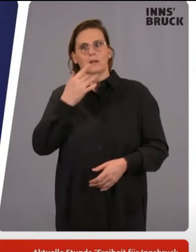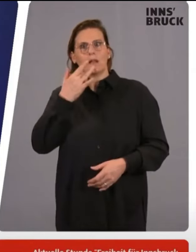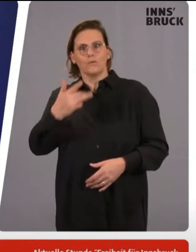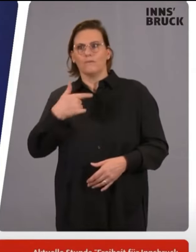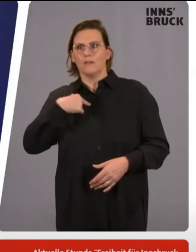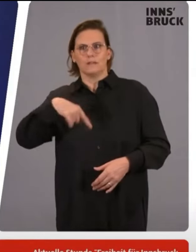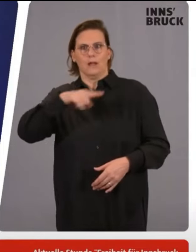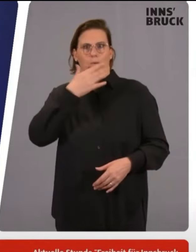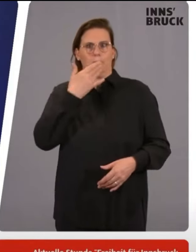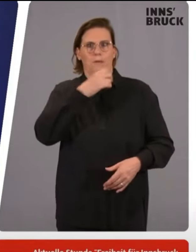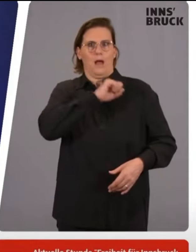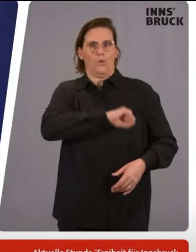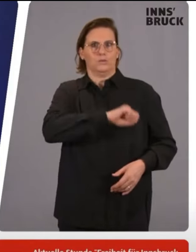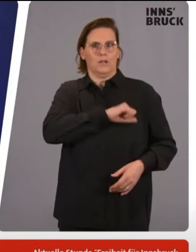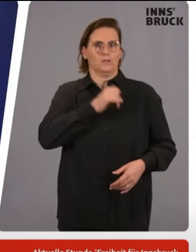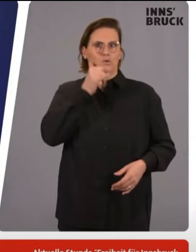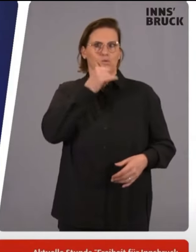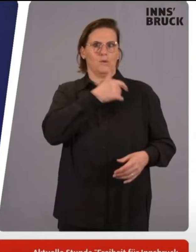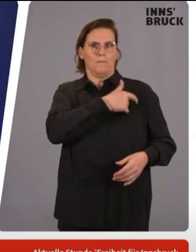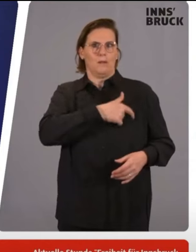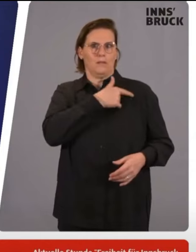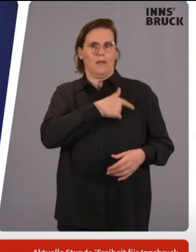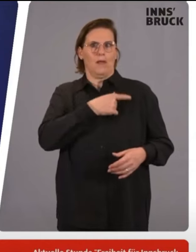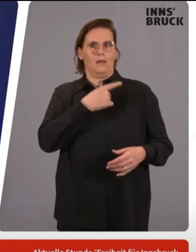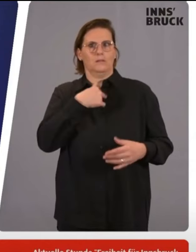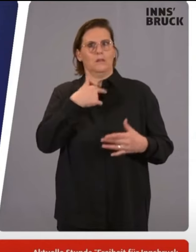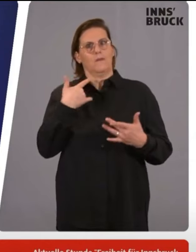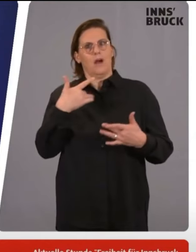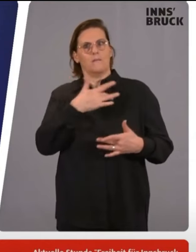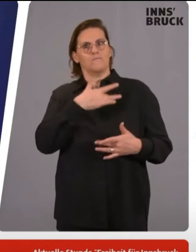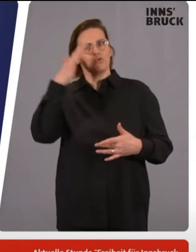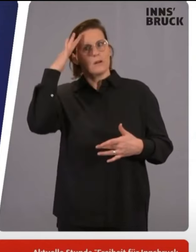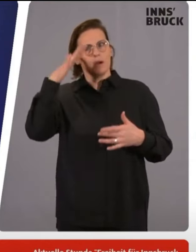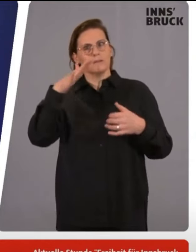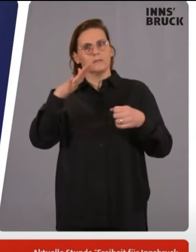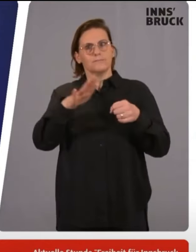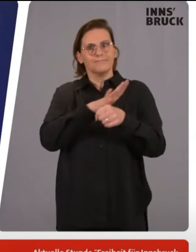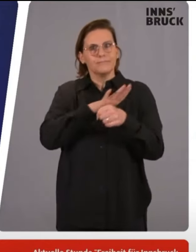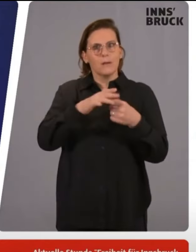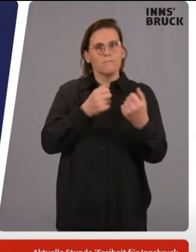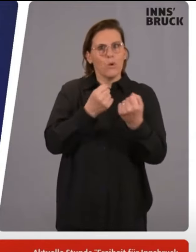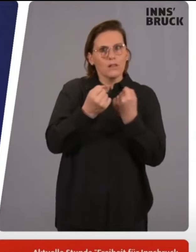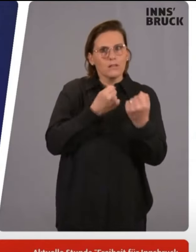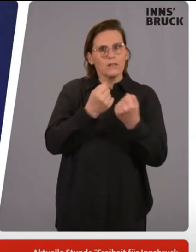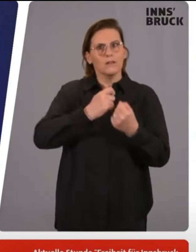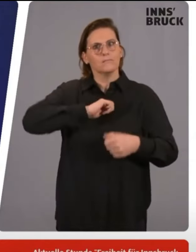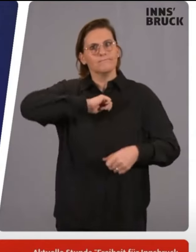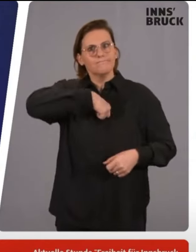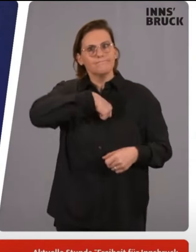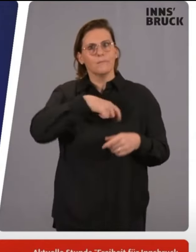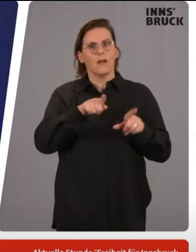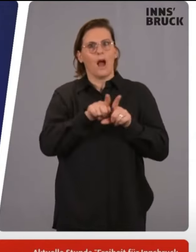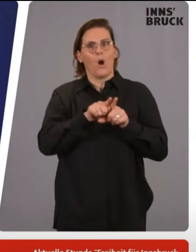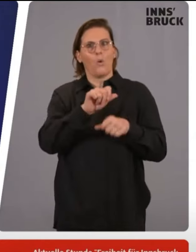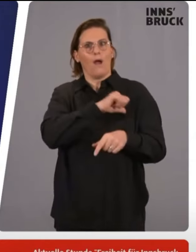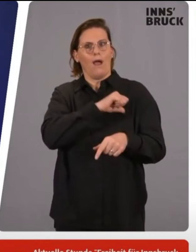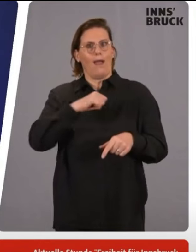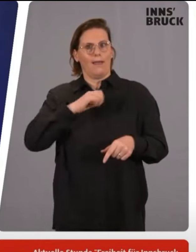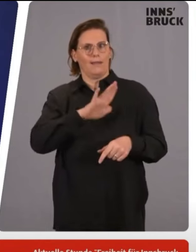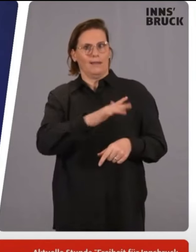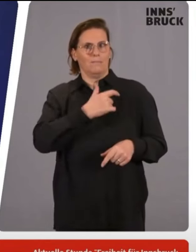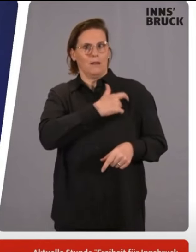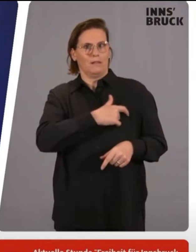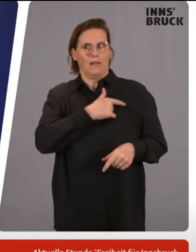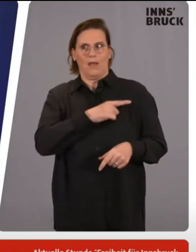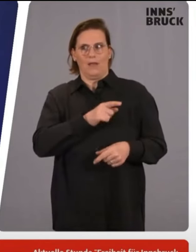aus diese dr drüberfahpitik der der Bürgermeister nicht nur in der Stadt an den Tag legt sondern auch in der eigenen Fraktion war für den nicht mehr